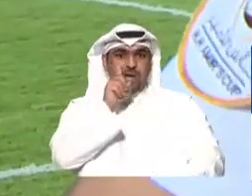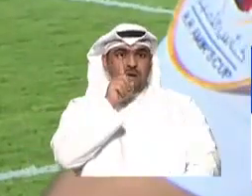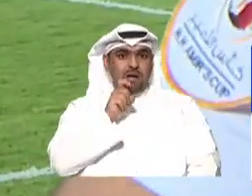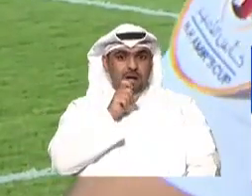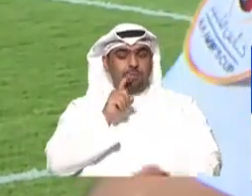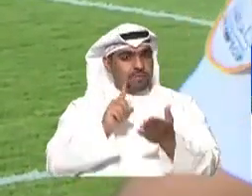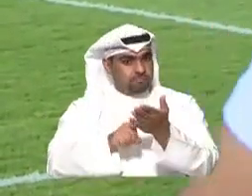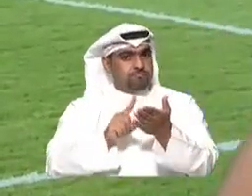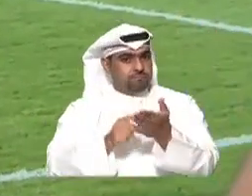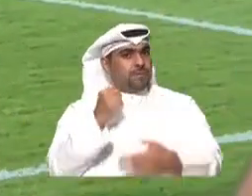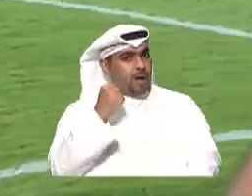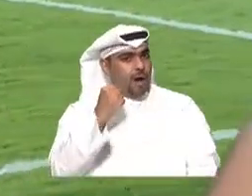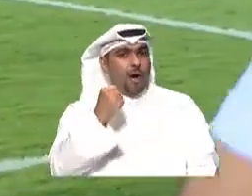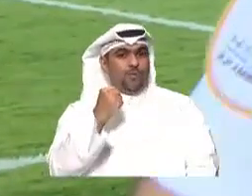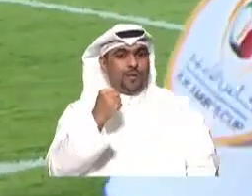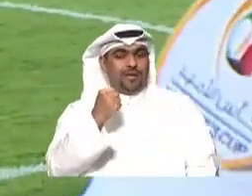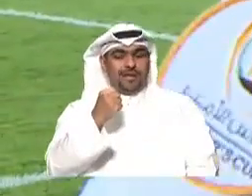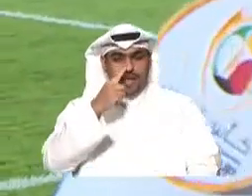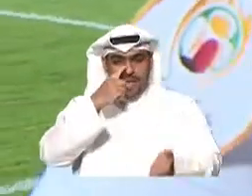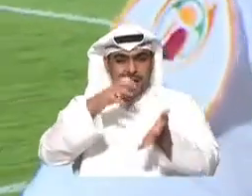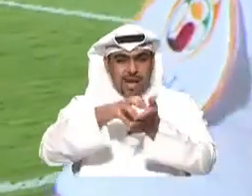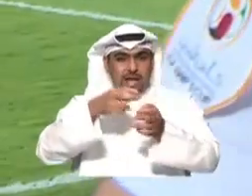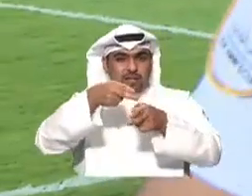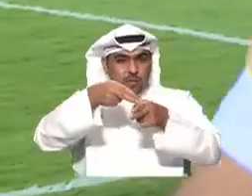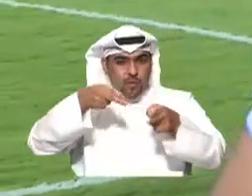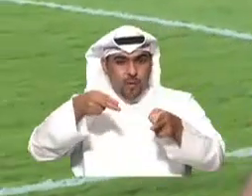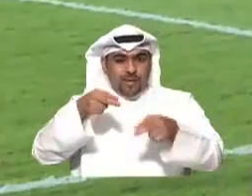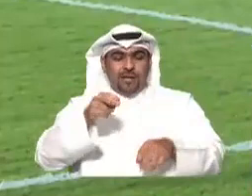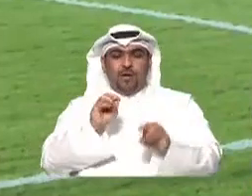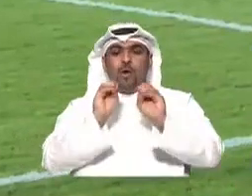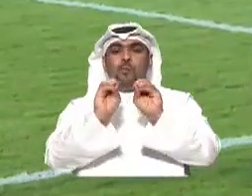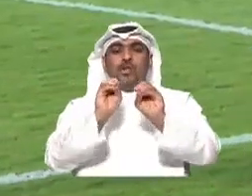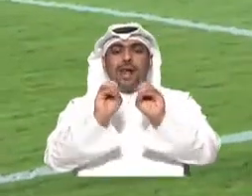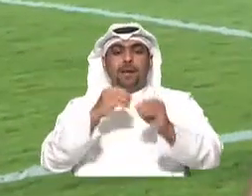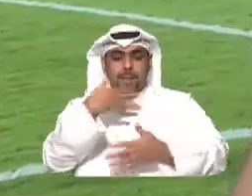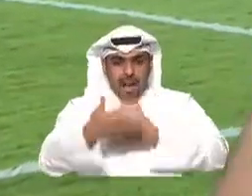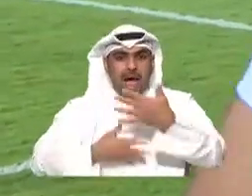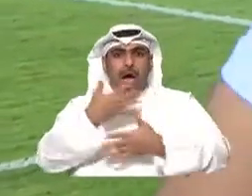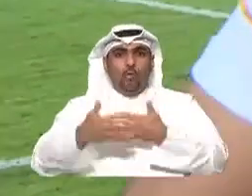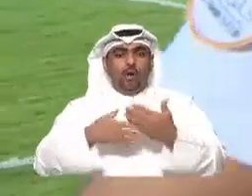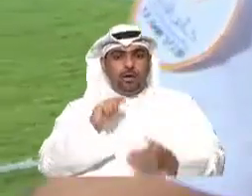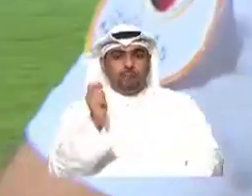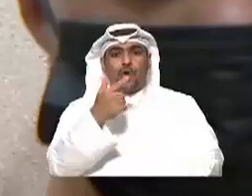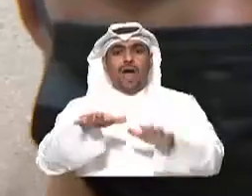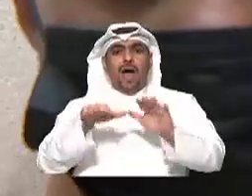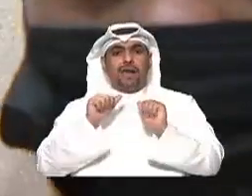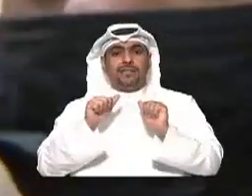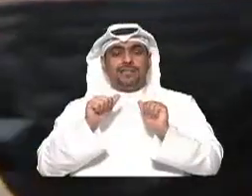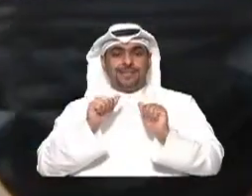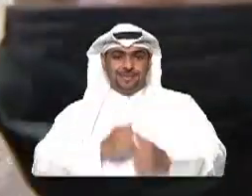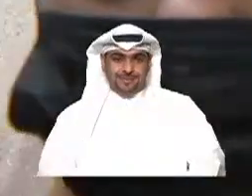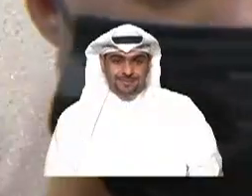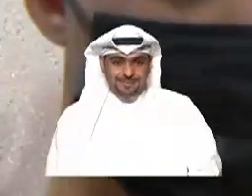أصرينا أنها ما تدش بالأشواط الإضافية وحاولنا كثر ما نقدر أن نخلص المباراة بالأشواط الأصلية، والحمد لله توفيقنا الله. الحمد لله